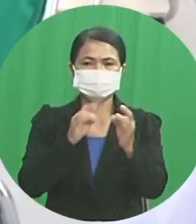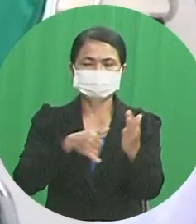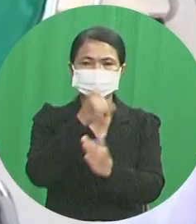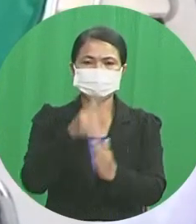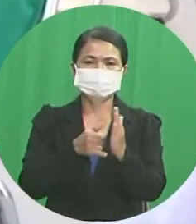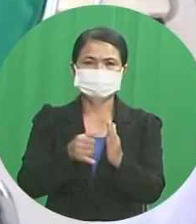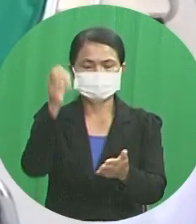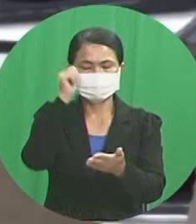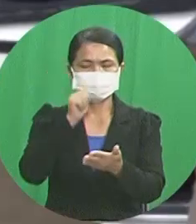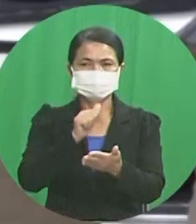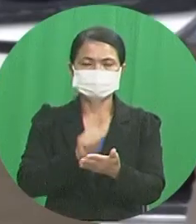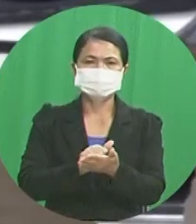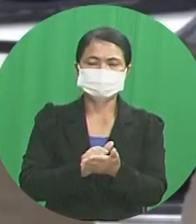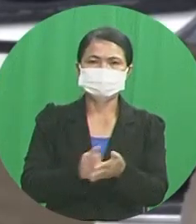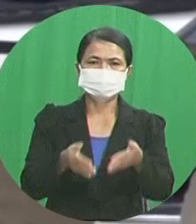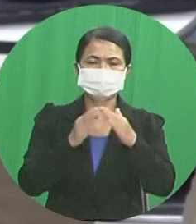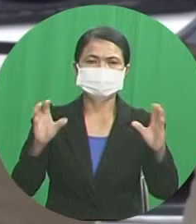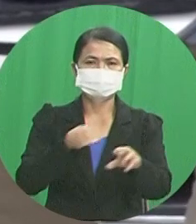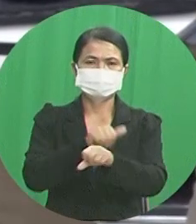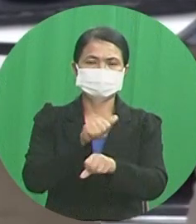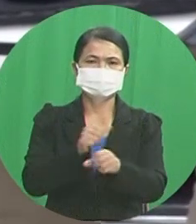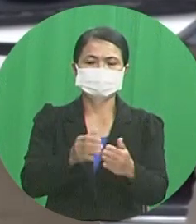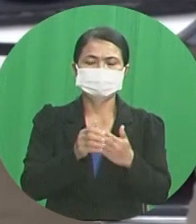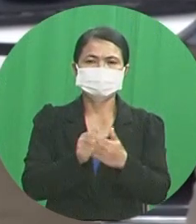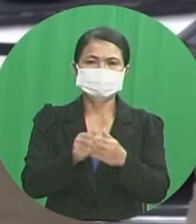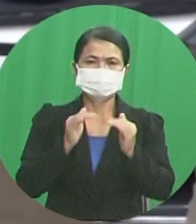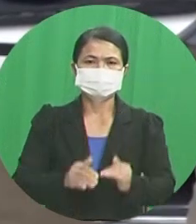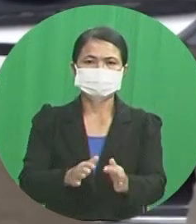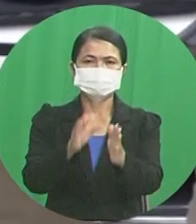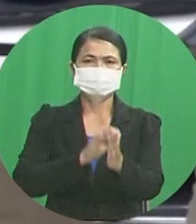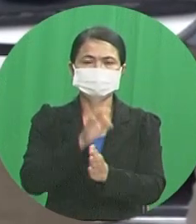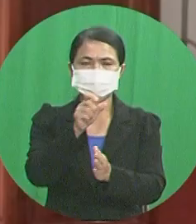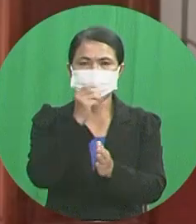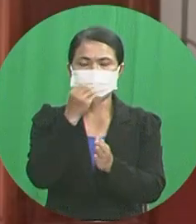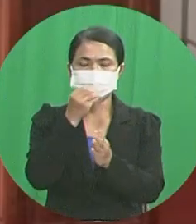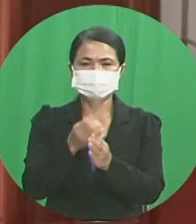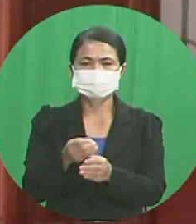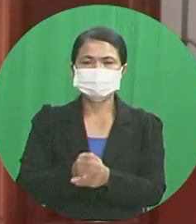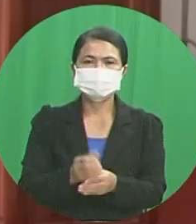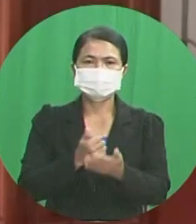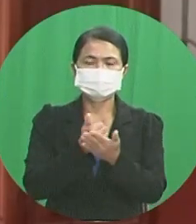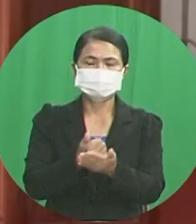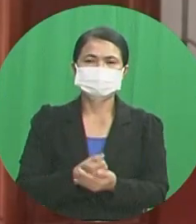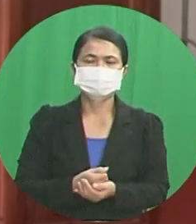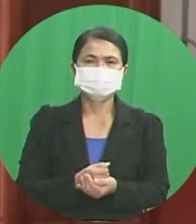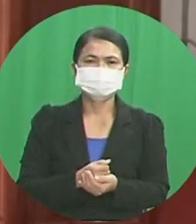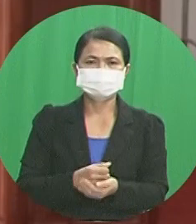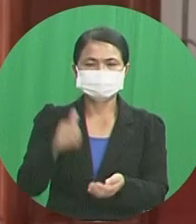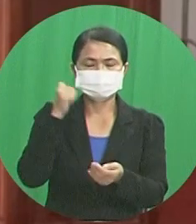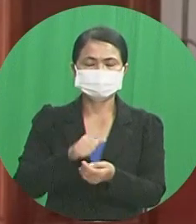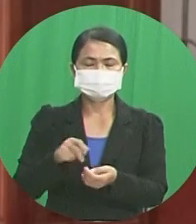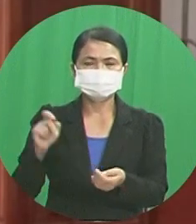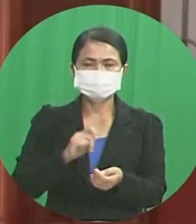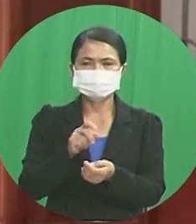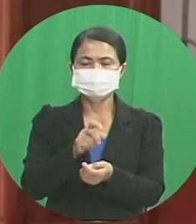រាងសេចក្តីសម្រេចស្ដីពីការបង្កើតក្រុមការងារដឹកនាំសម្របសម្រួលវិស័យសន្តិសុខស្បៀងនិងអាហារូបត្ថម្ភលោកស្រីគៀ